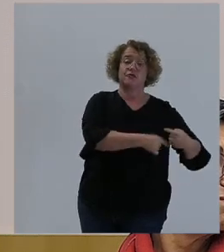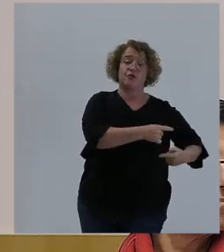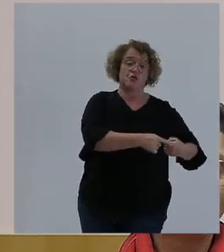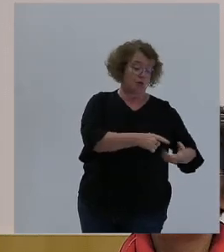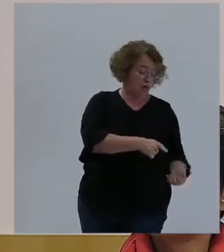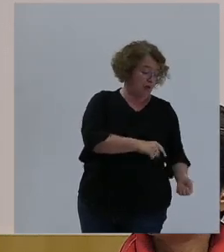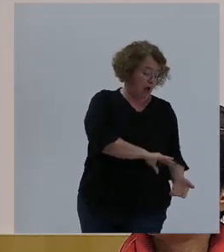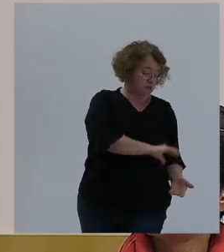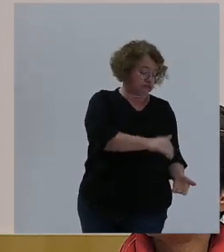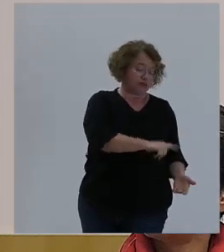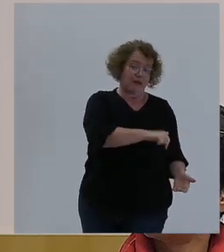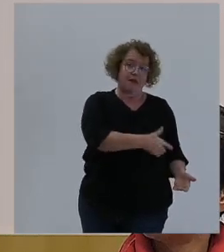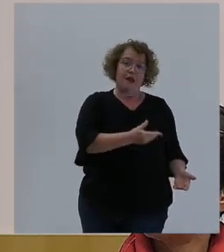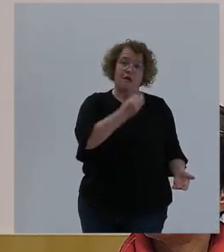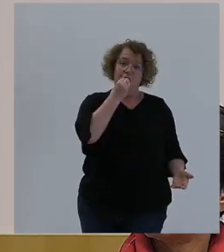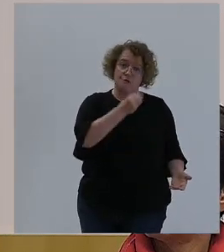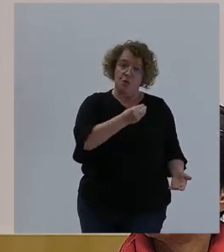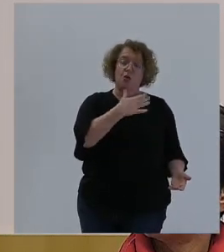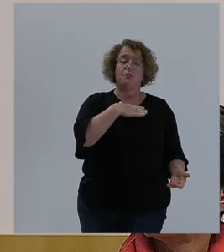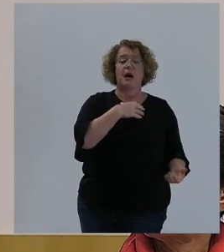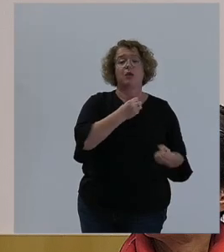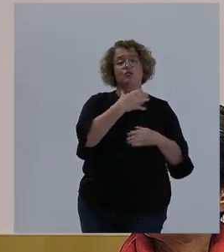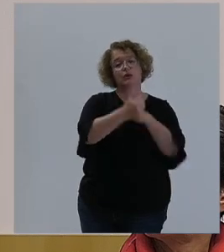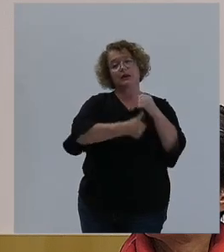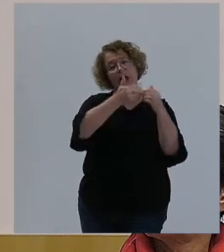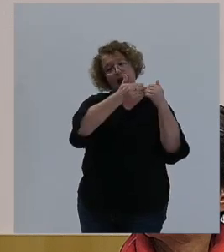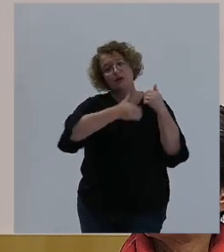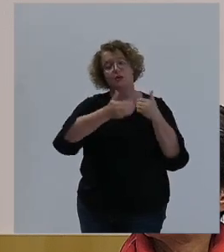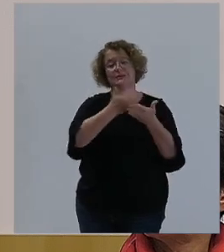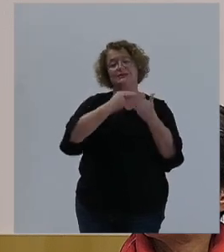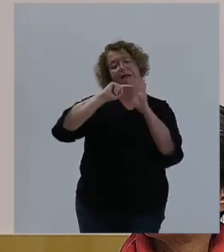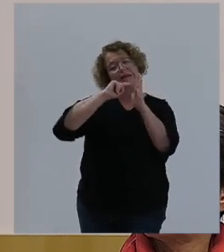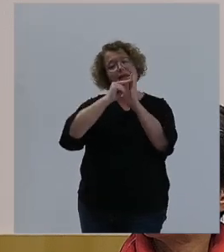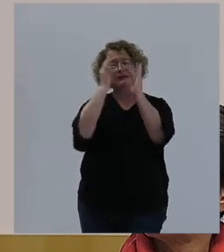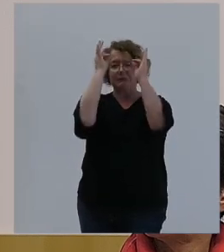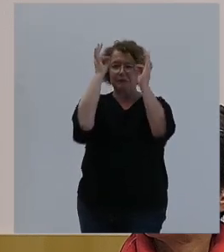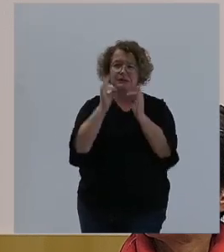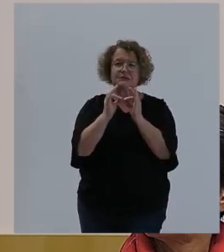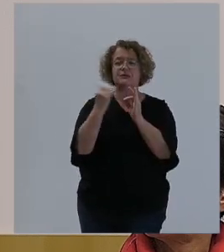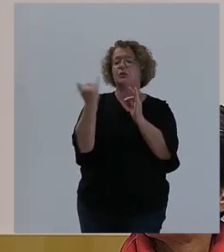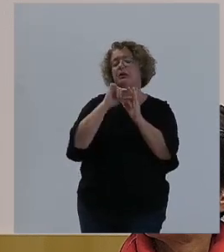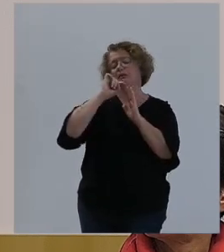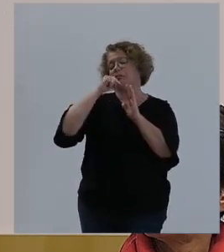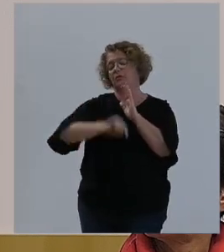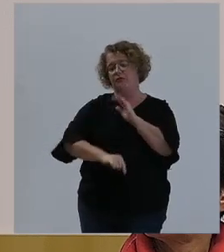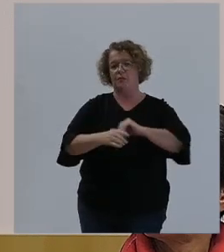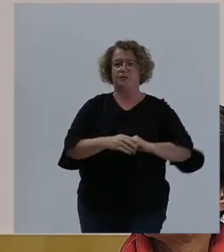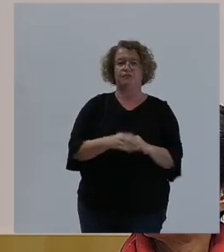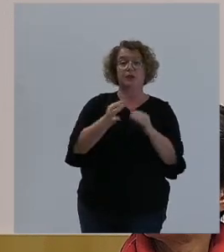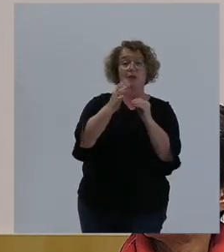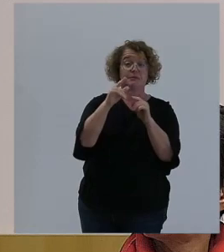très gagé, notamment par les opérations pluriannuelles. Bon, ça devient très technique, donc je ne m'alourdis pas sur le sujet.